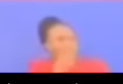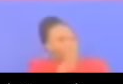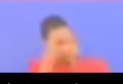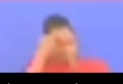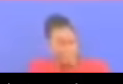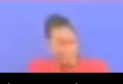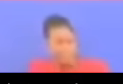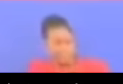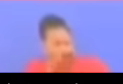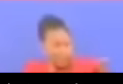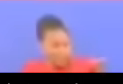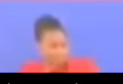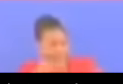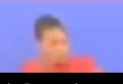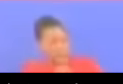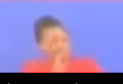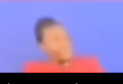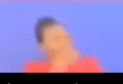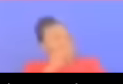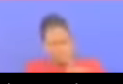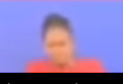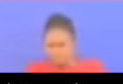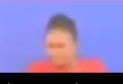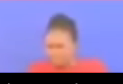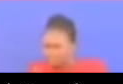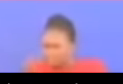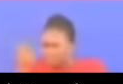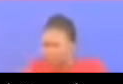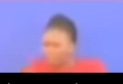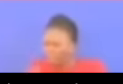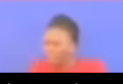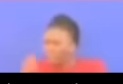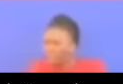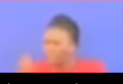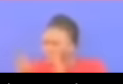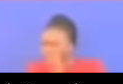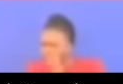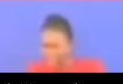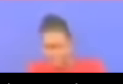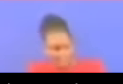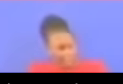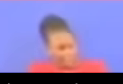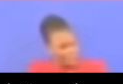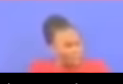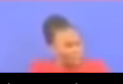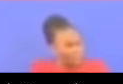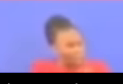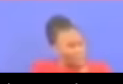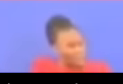tano na kitu sasa huyu aliyeipitisha ya 600 akaja akapitisha na ya bilioni tano